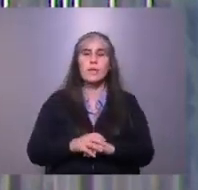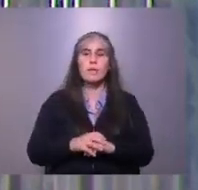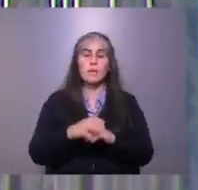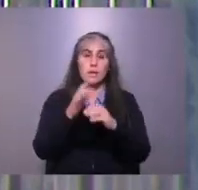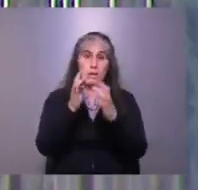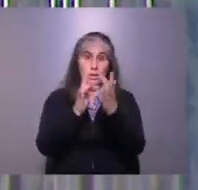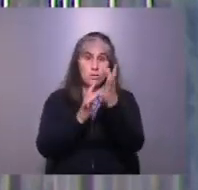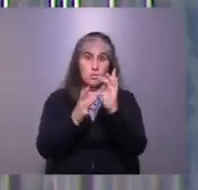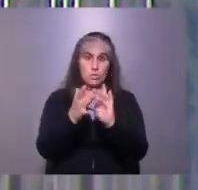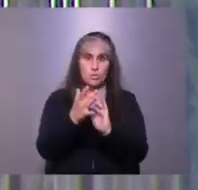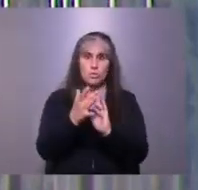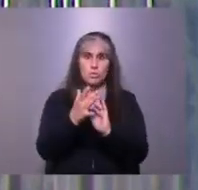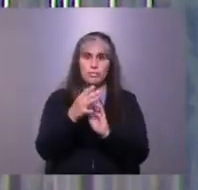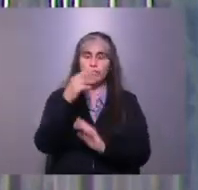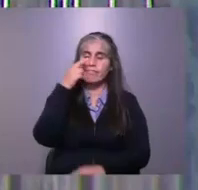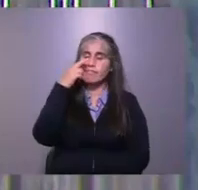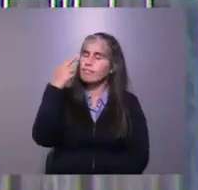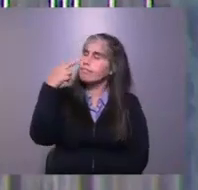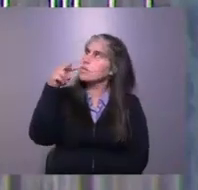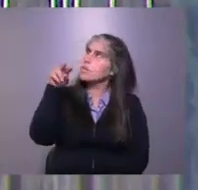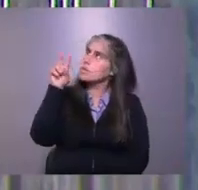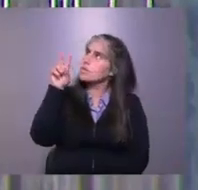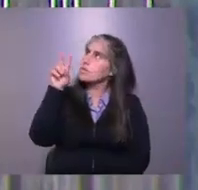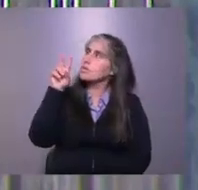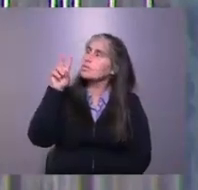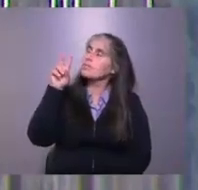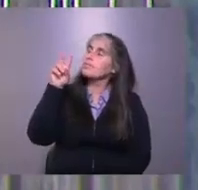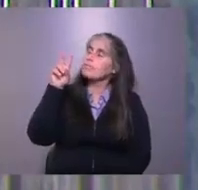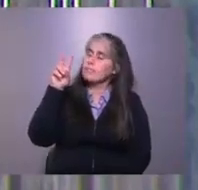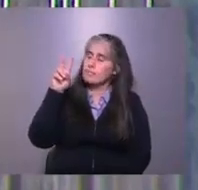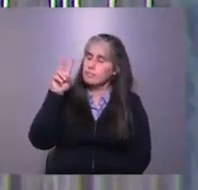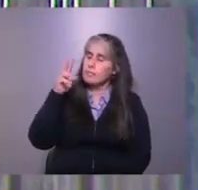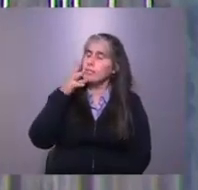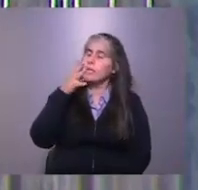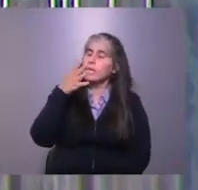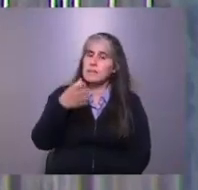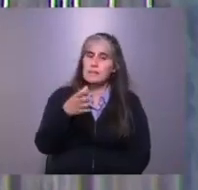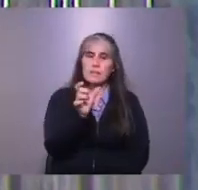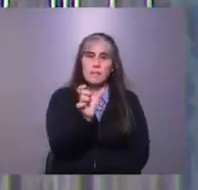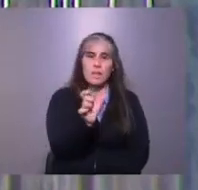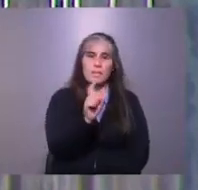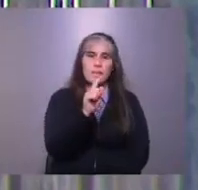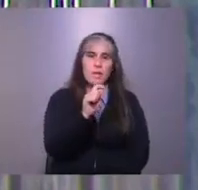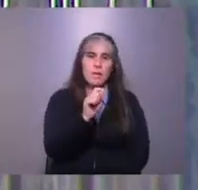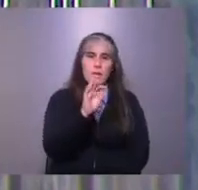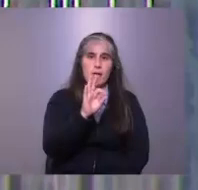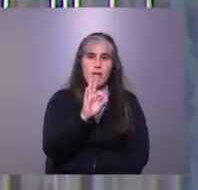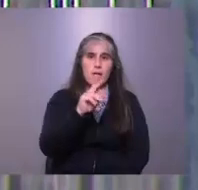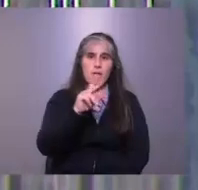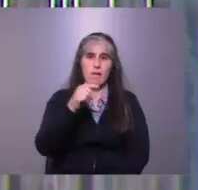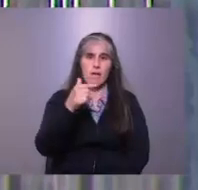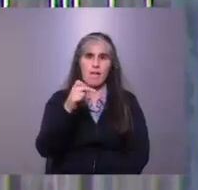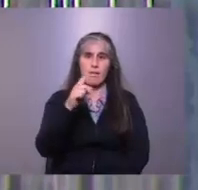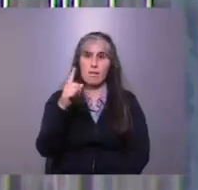Jésus, avec les yeux levés au ciel, soupira et lui dit: Ephata,